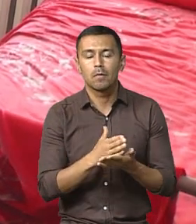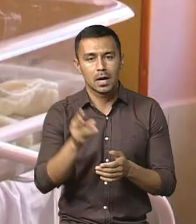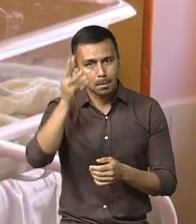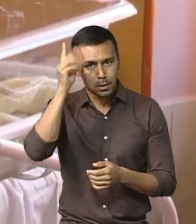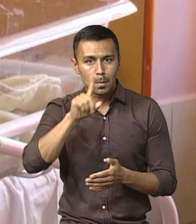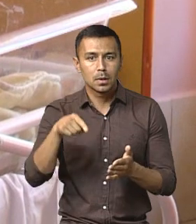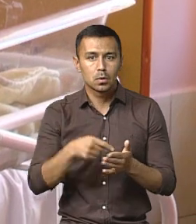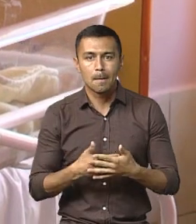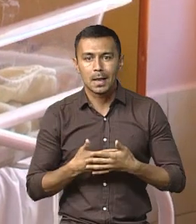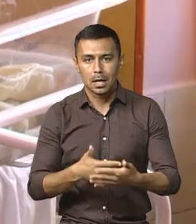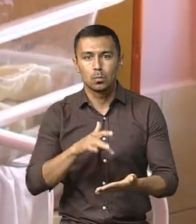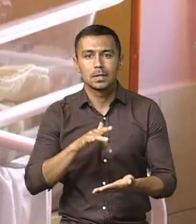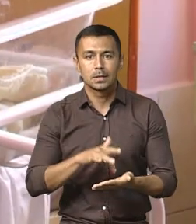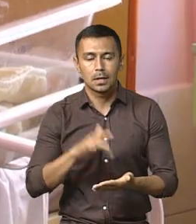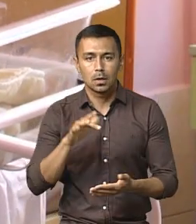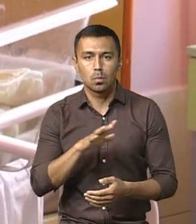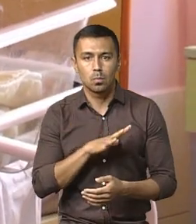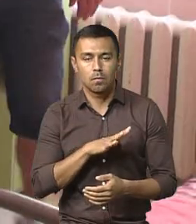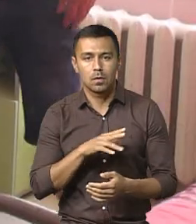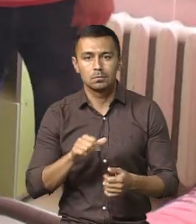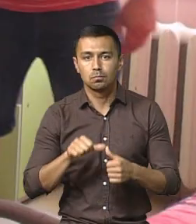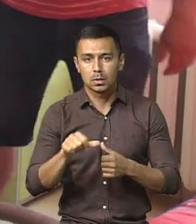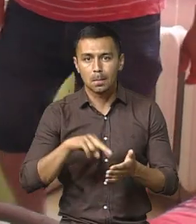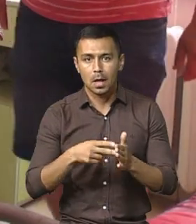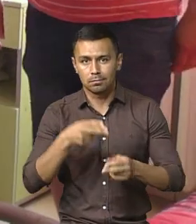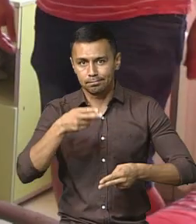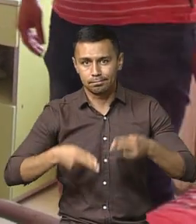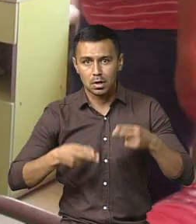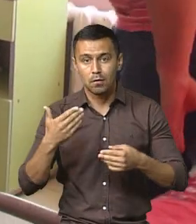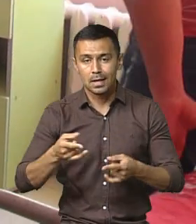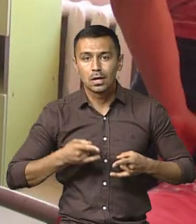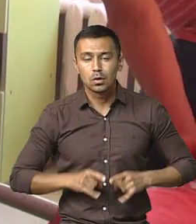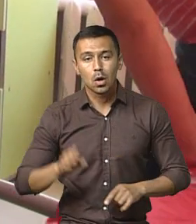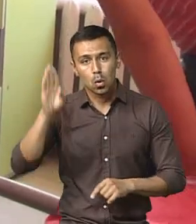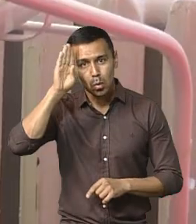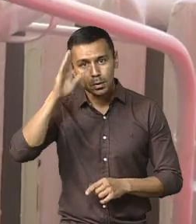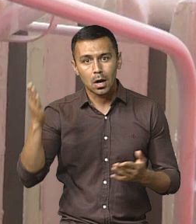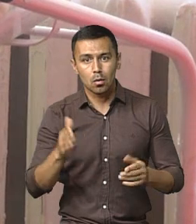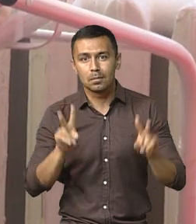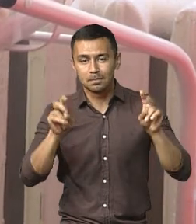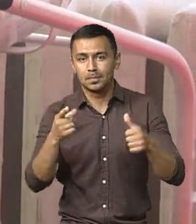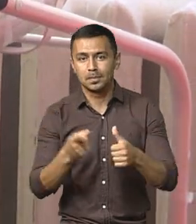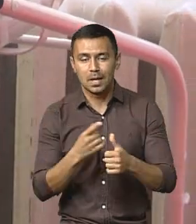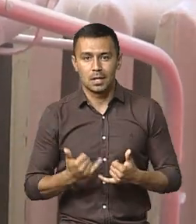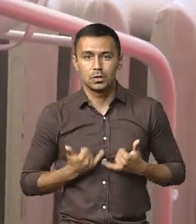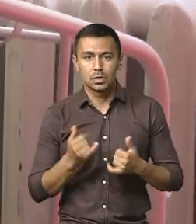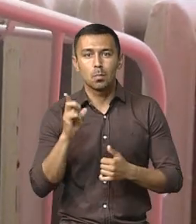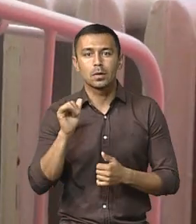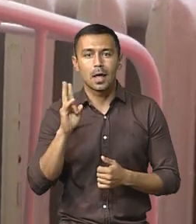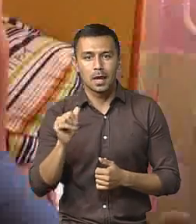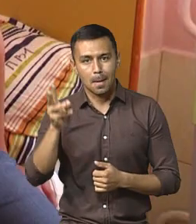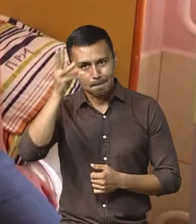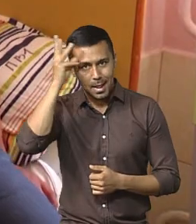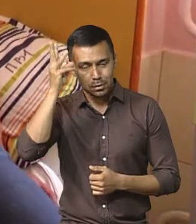Хмельницькому міському перинатальному центрі, був позаплановий кесарів розтин. І вона народила хлопчика, якого назвала на честь Богдана